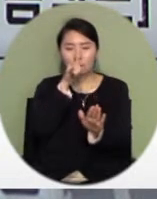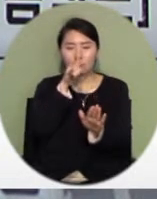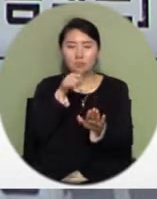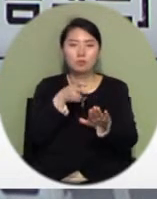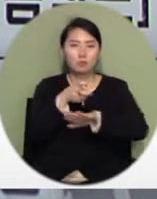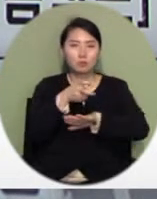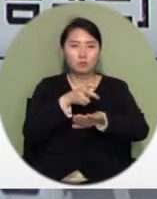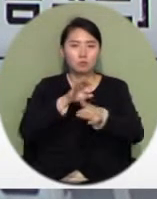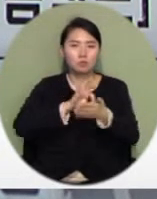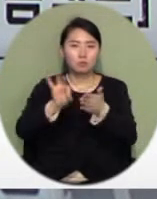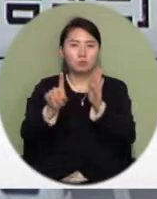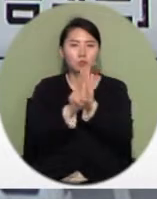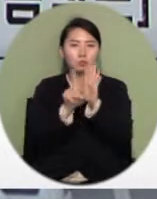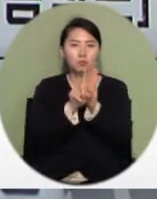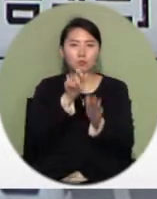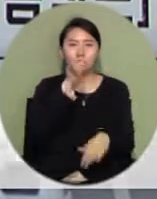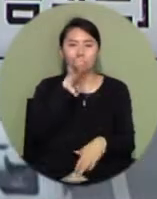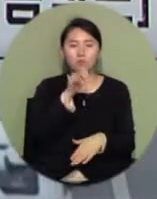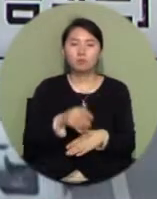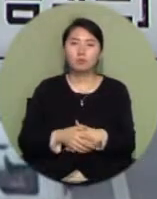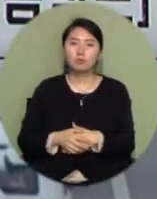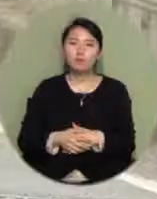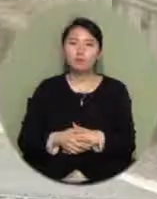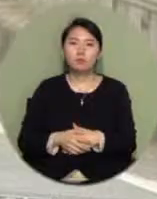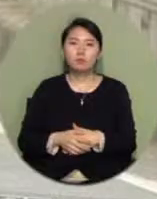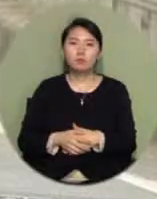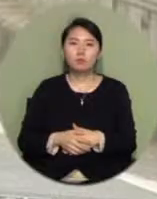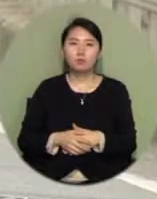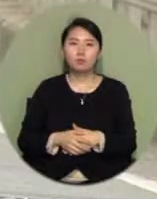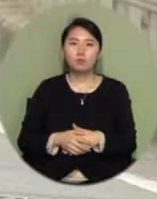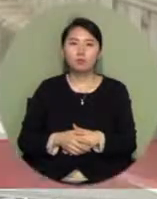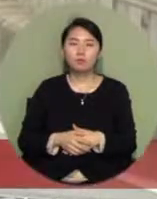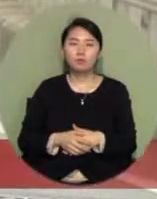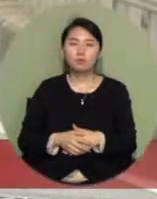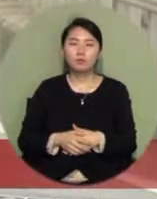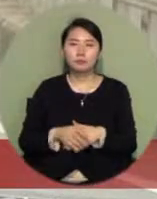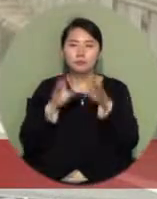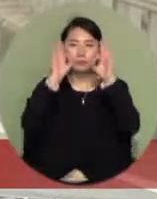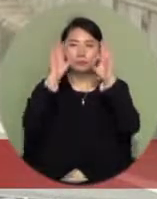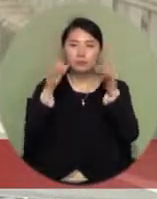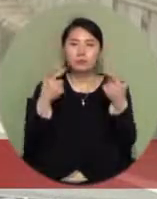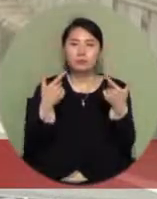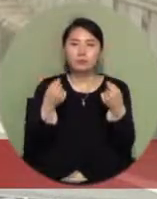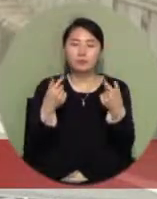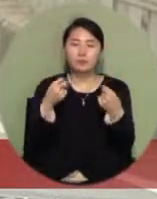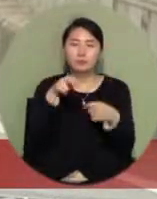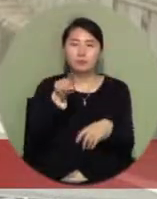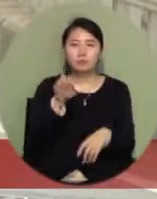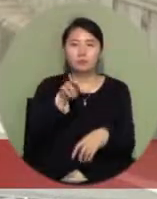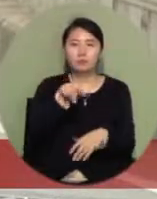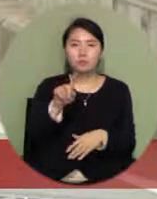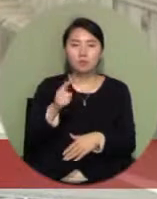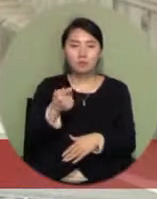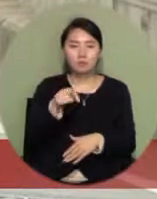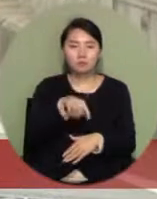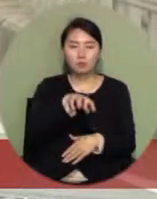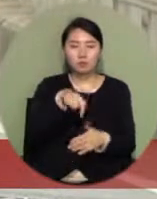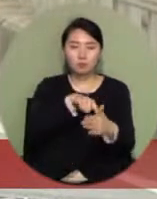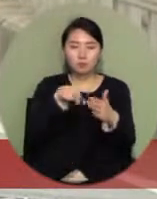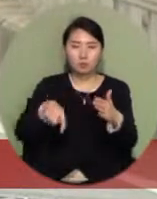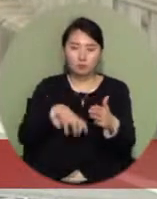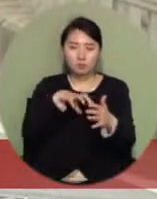대중교통 이용을 권장하고 있습니다. 조성엽 기자입니다. 보시는 것처럼 성산 방향으로 진입하는 내부